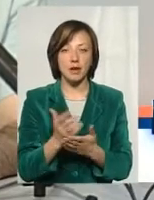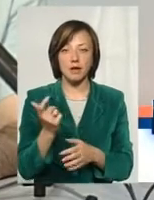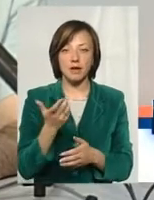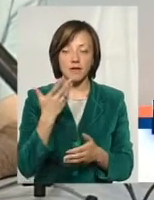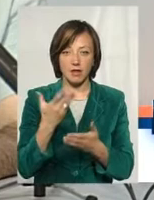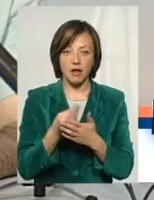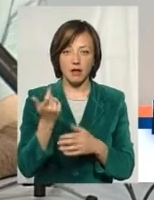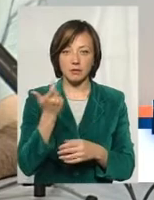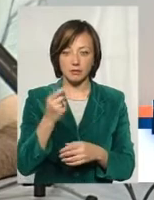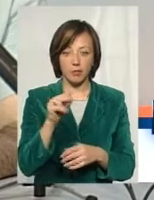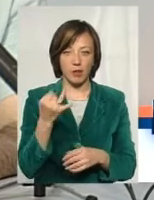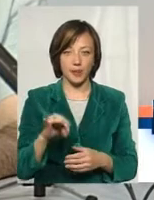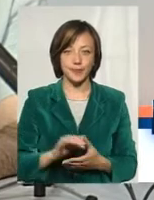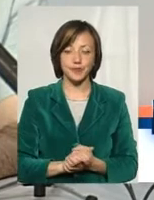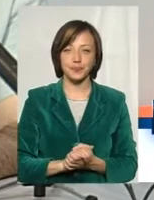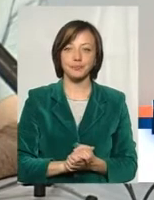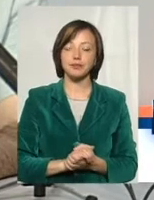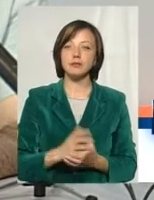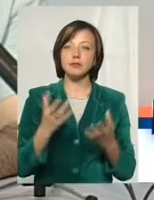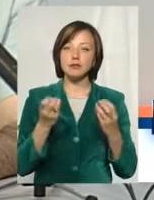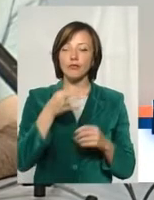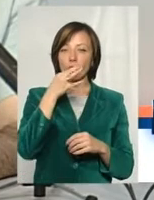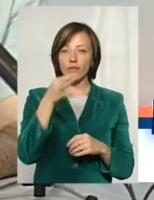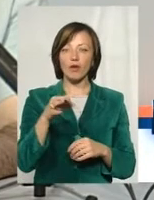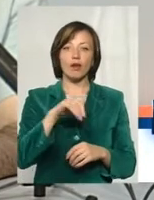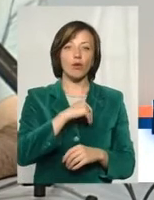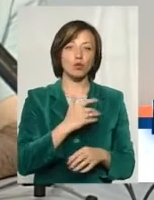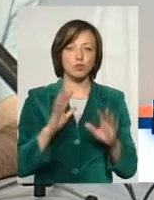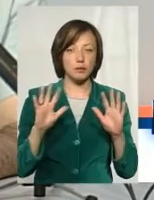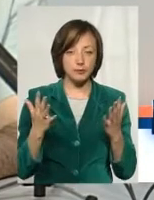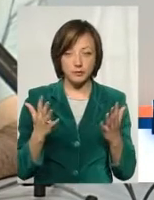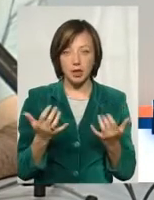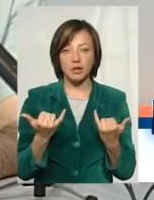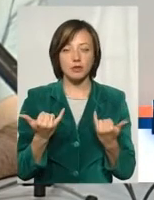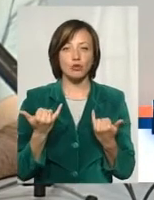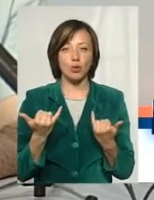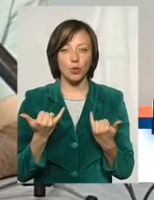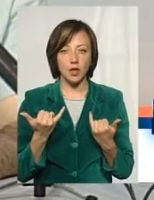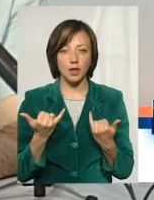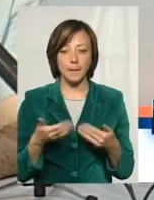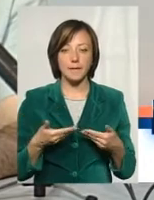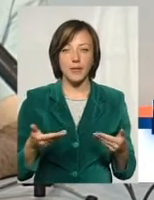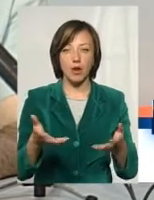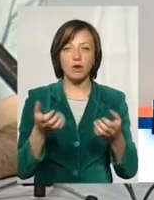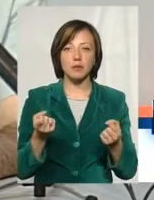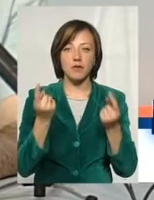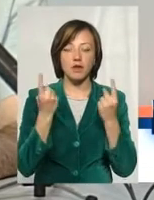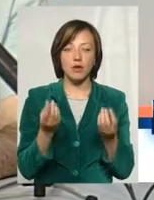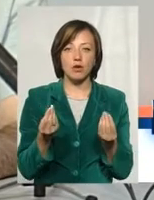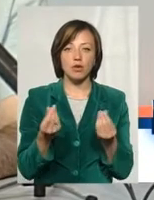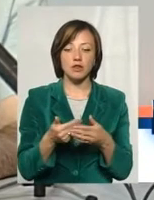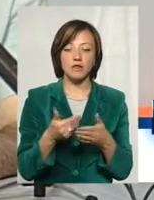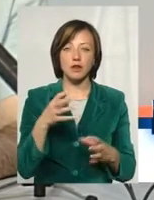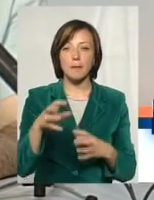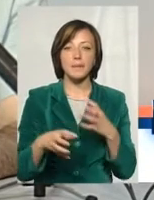паю. Я хочу ще сказати один такий момент, що сьогодні ми отримуємо великі кошти від